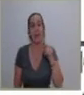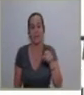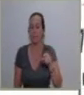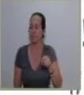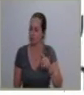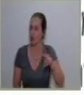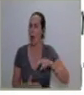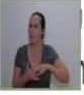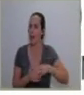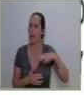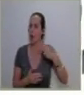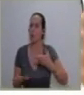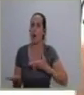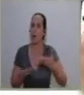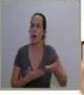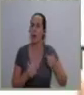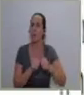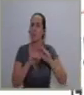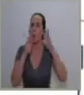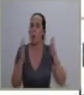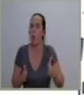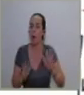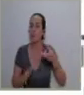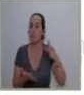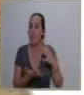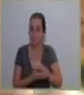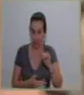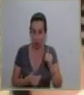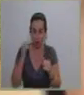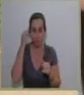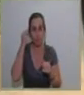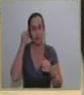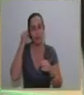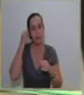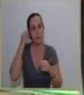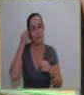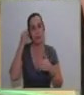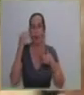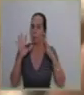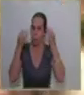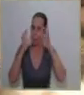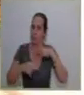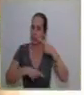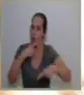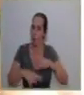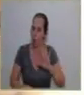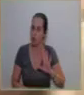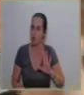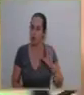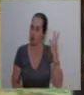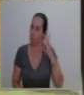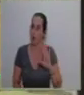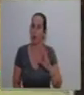שמה לעצמה מטרה להיות אושפיזין בכמה שיותר סוכות שהיא תצליח, נכון ליצ'י? כן, אני מאוד מכבדת את המורשת. בטח, מכבדים את המורשת,